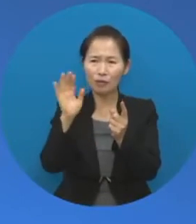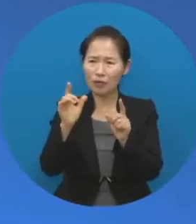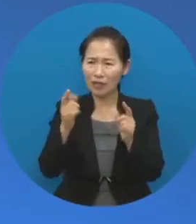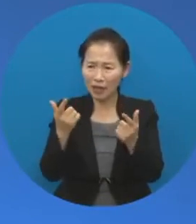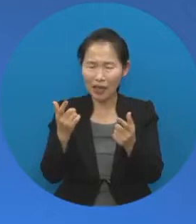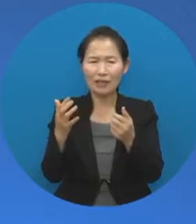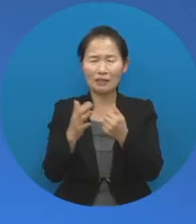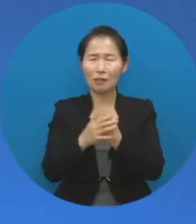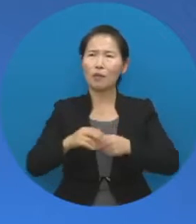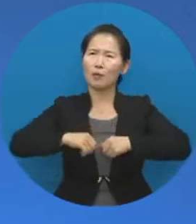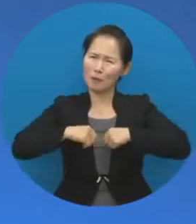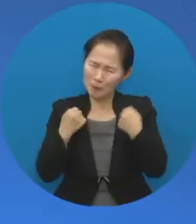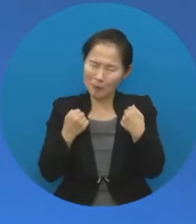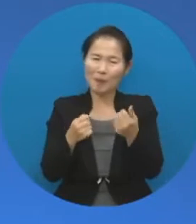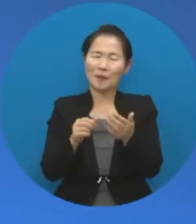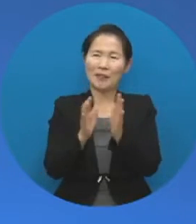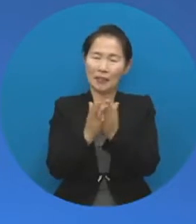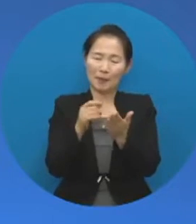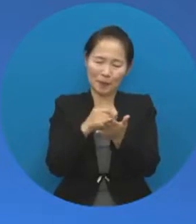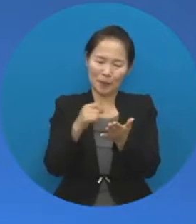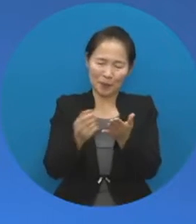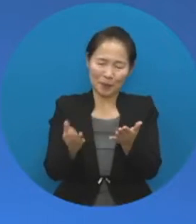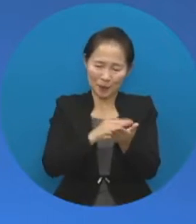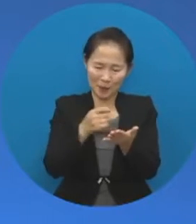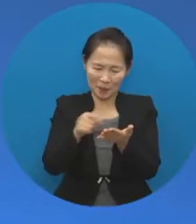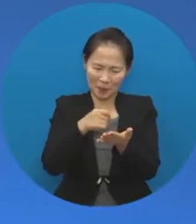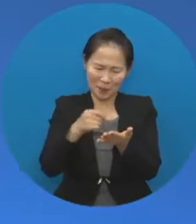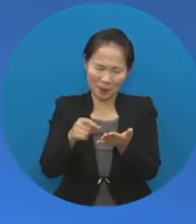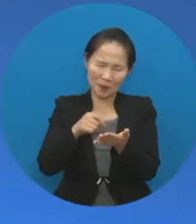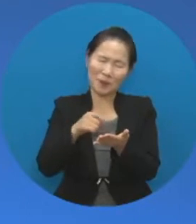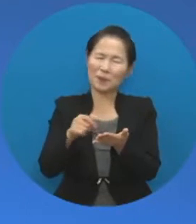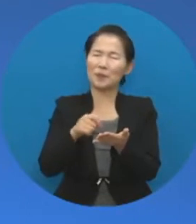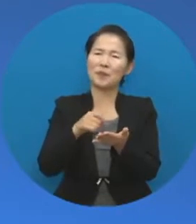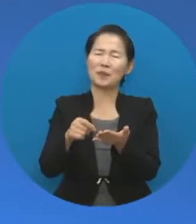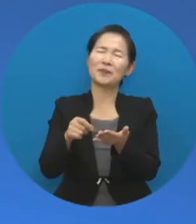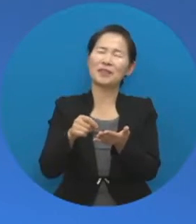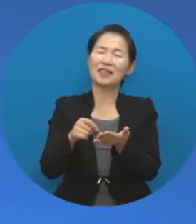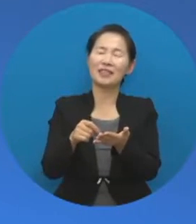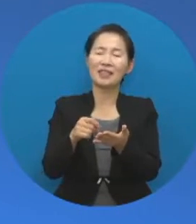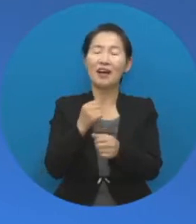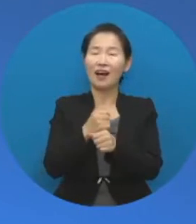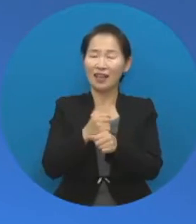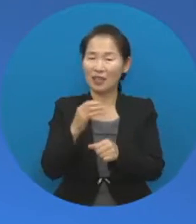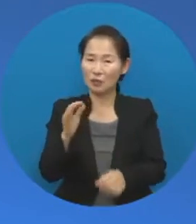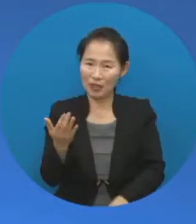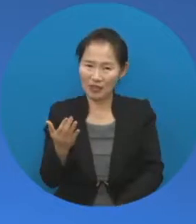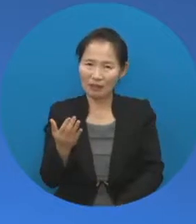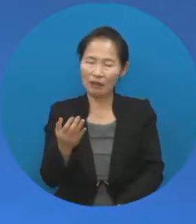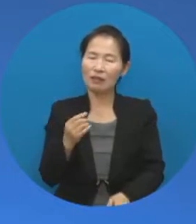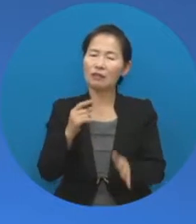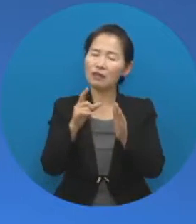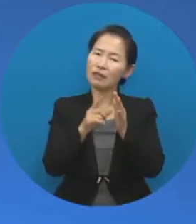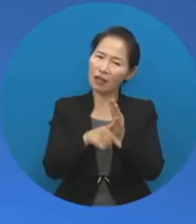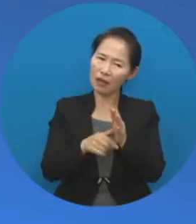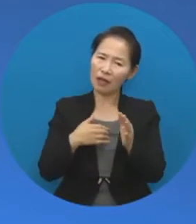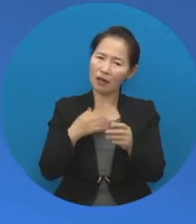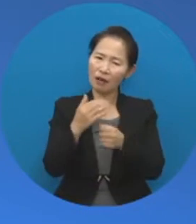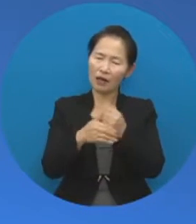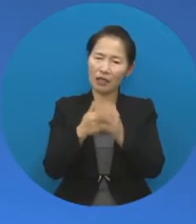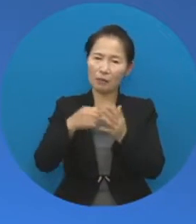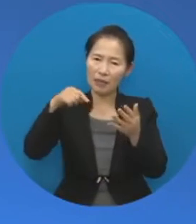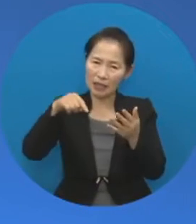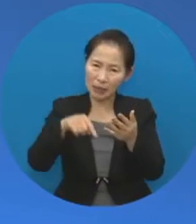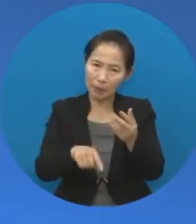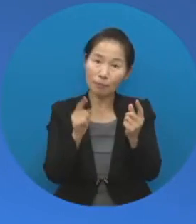이렇게 책을 썼어요. 근데 그때쯤에 제가 이제 하나님을 깊이 만났지만